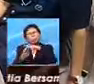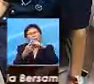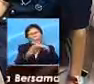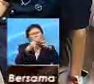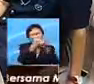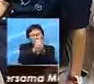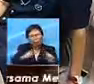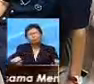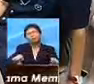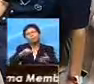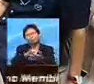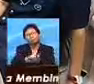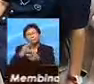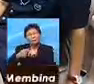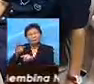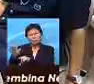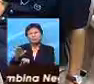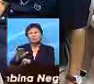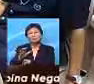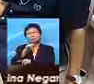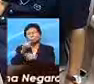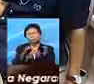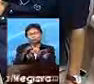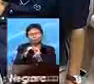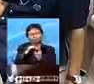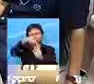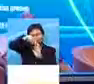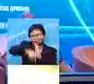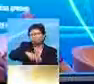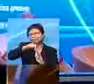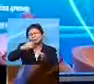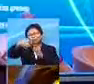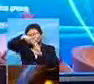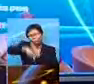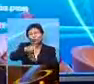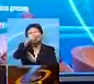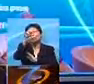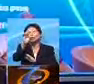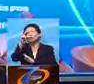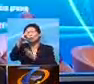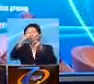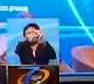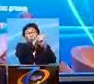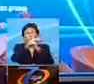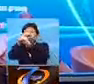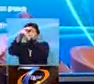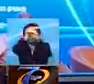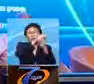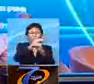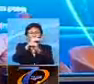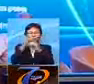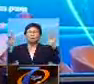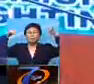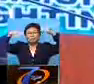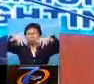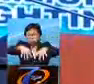isu-isu keselamatan. Namun beliau tidak menjelaskannya secara terperinci. Drone dalam majlis keramaian atau perhimpunan hanya